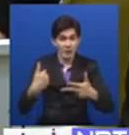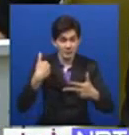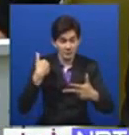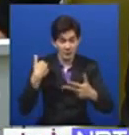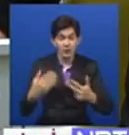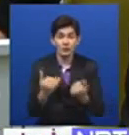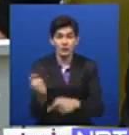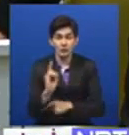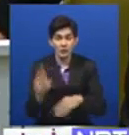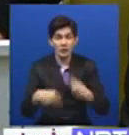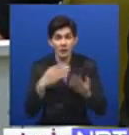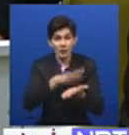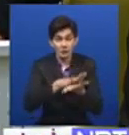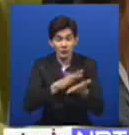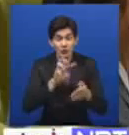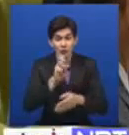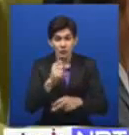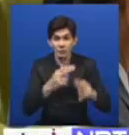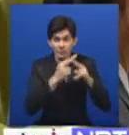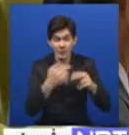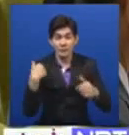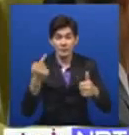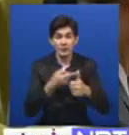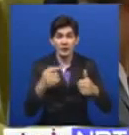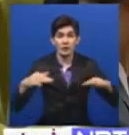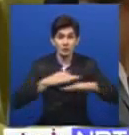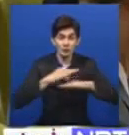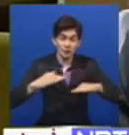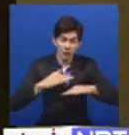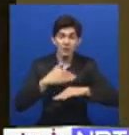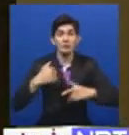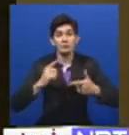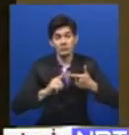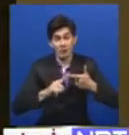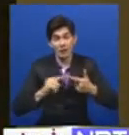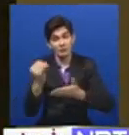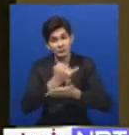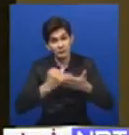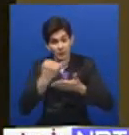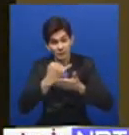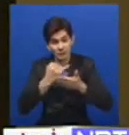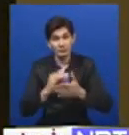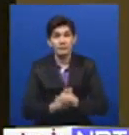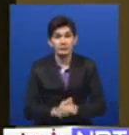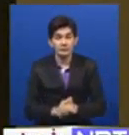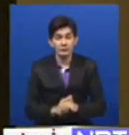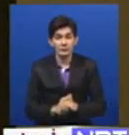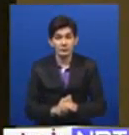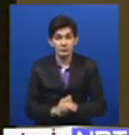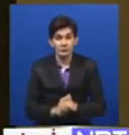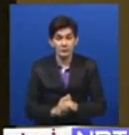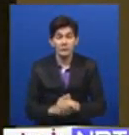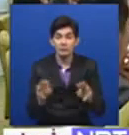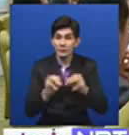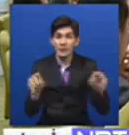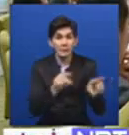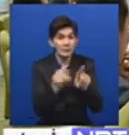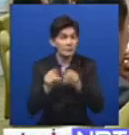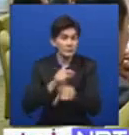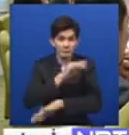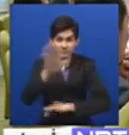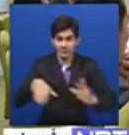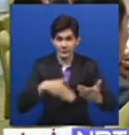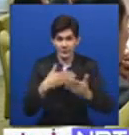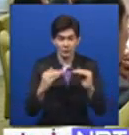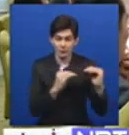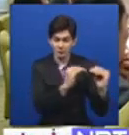น็ตและให้โรงเรียนจัดสอบเองได้แก่สุขศึกษาพละศึกษาและศิลปะทั้งนี้เพื่อให้มีมาตรฐานเดียวกันทุกโรงเรียนและเป็น